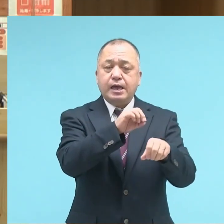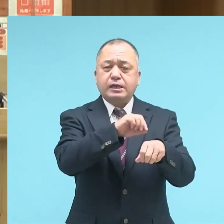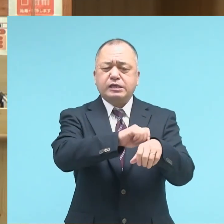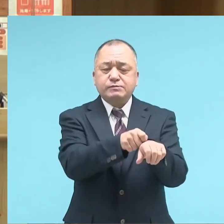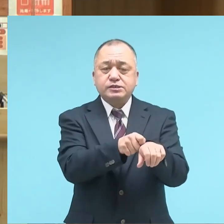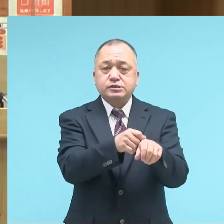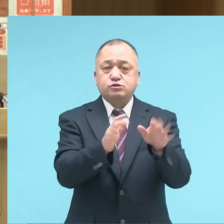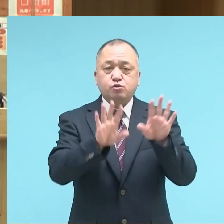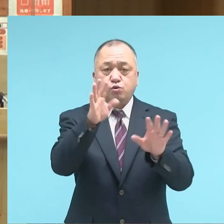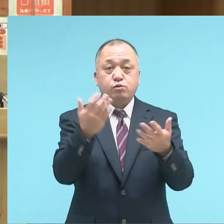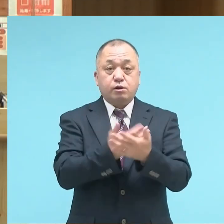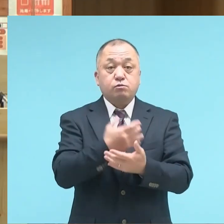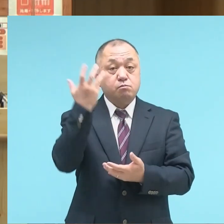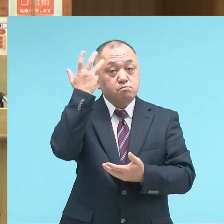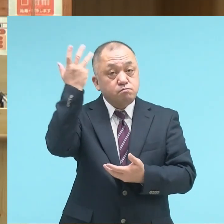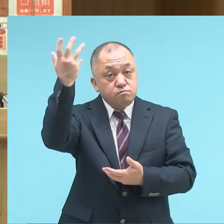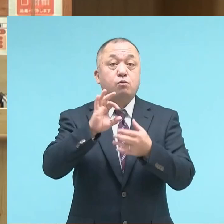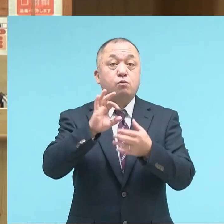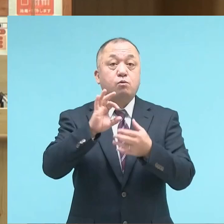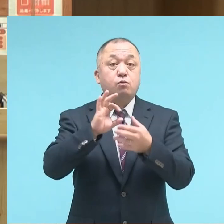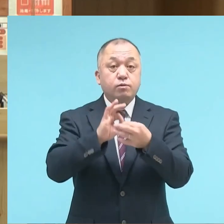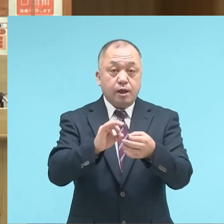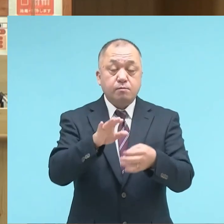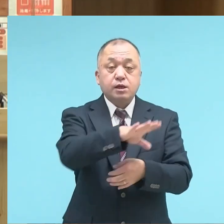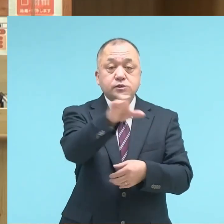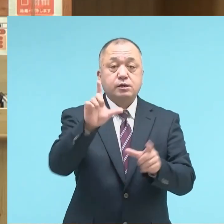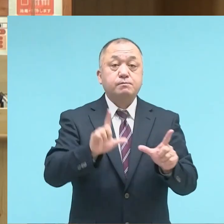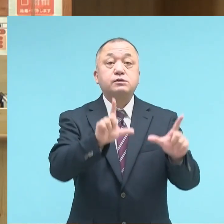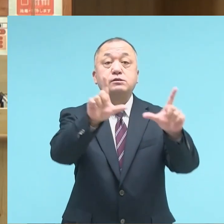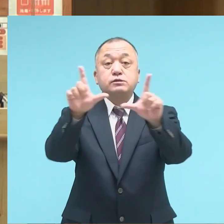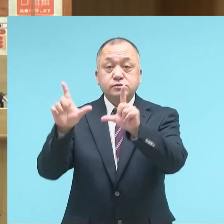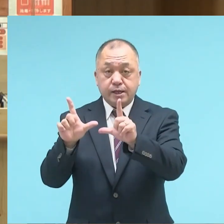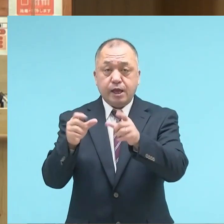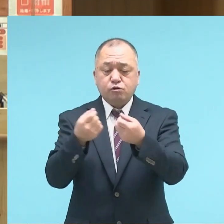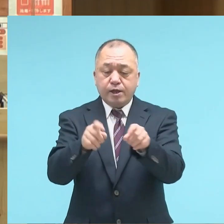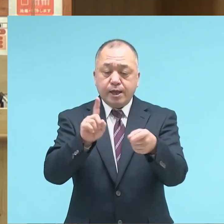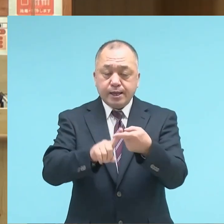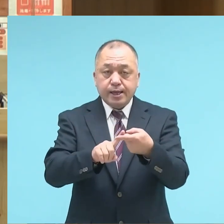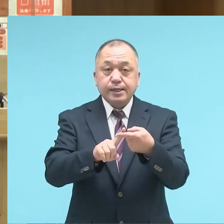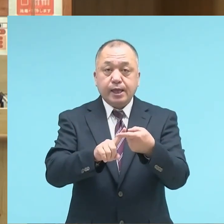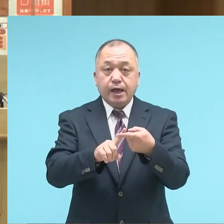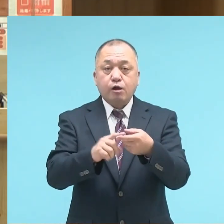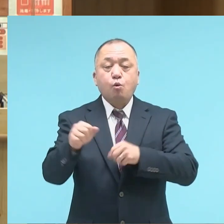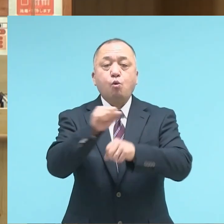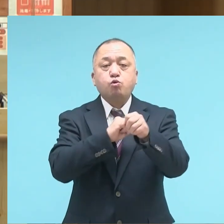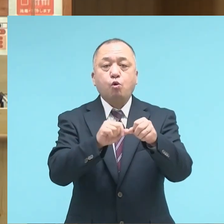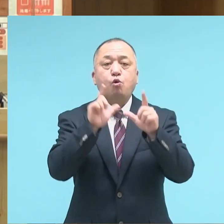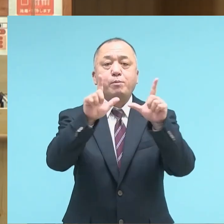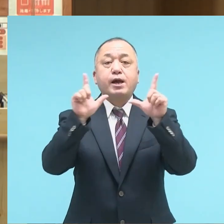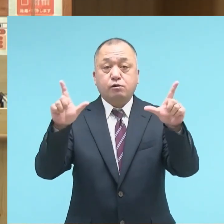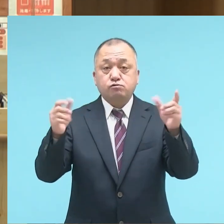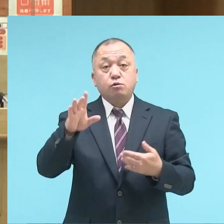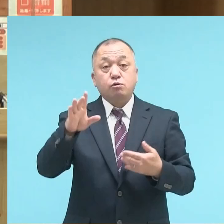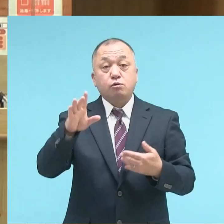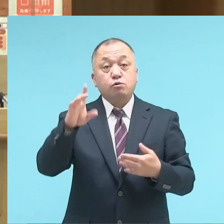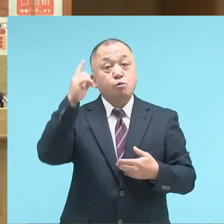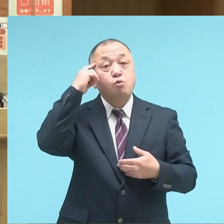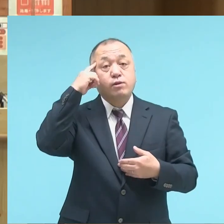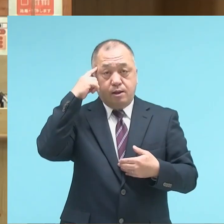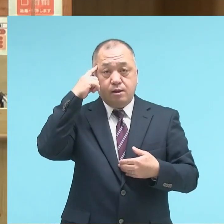思ってますので、そういったメッセージをしっかりお伝えをして具体的な行動を呼びかけていく必要性があるというふうに考えました